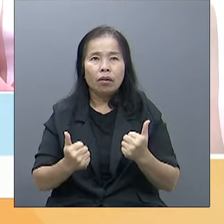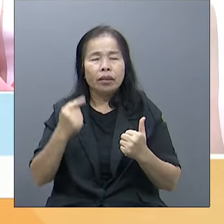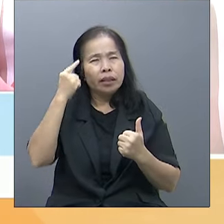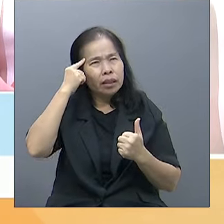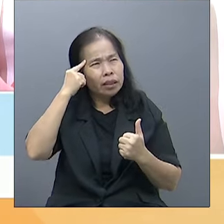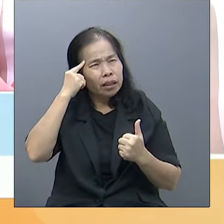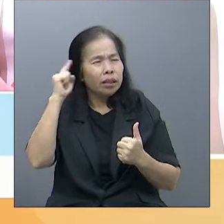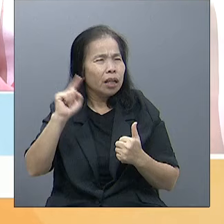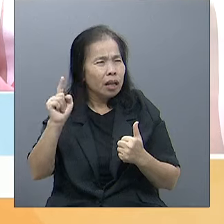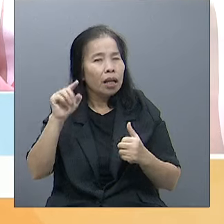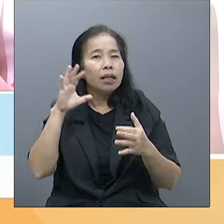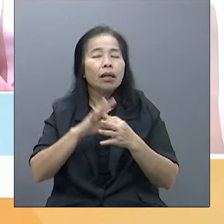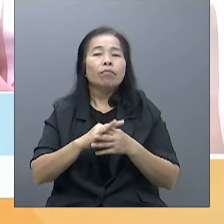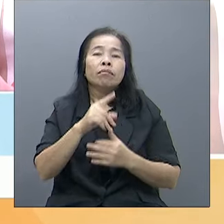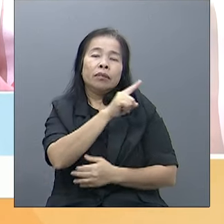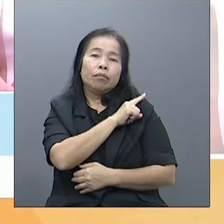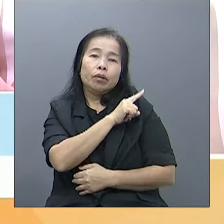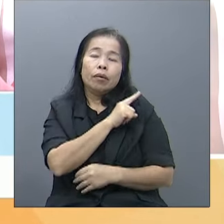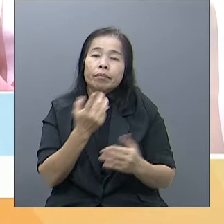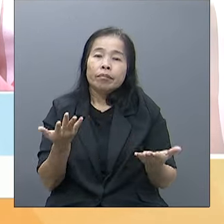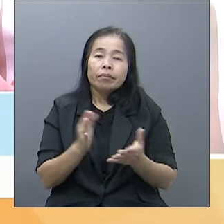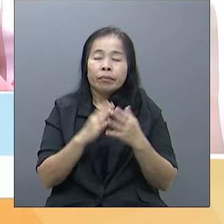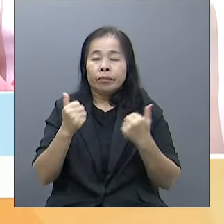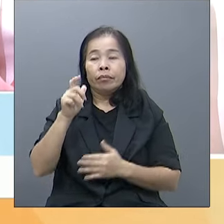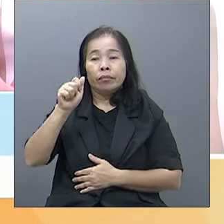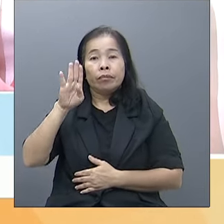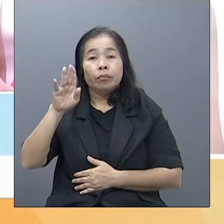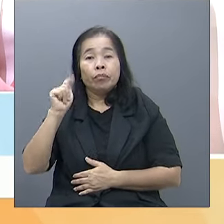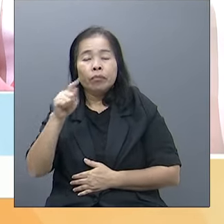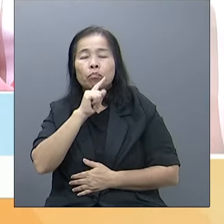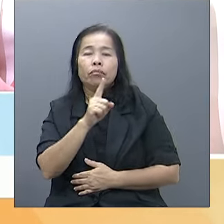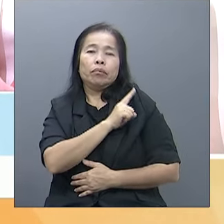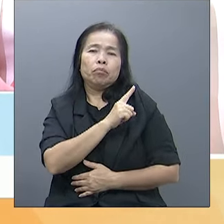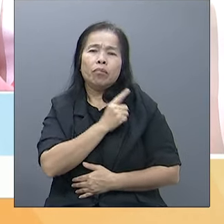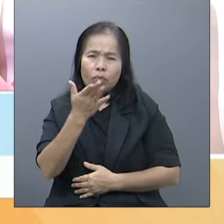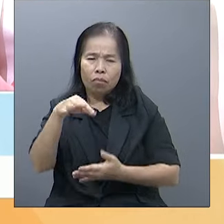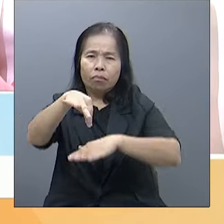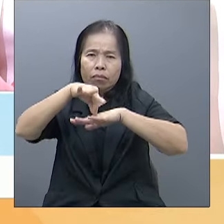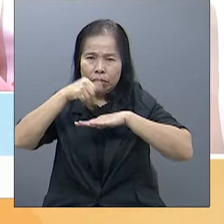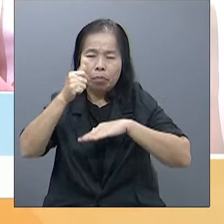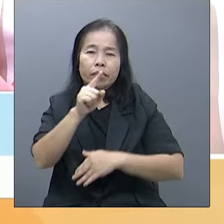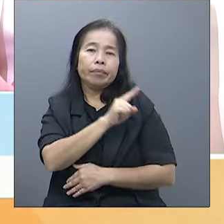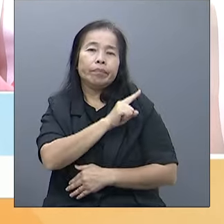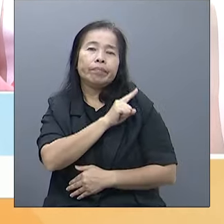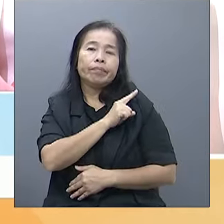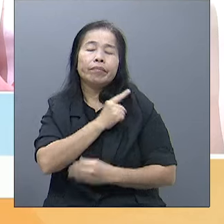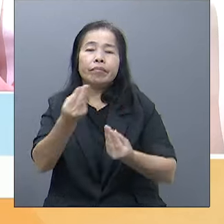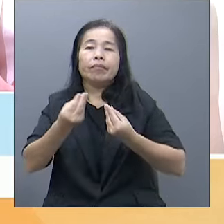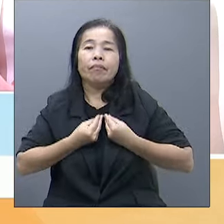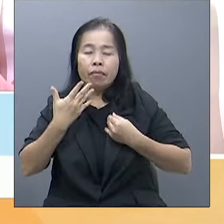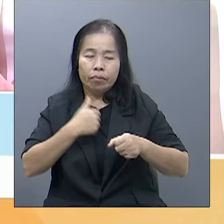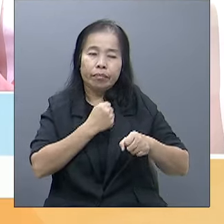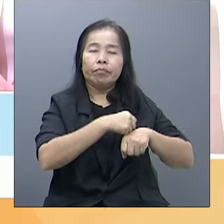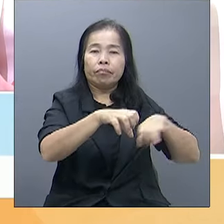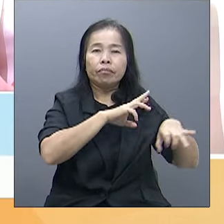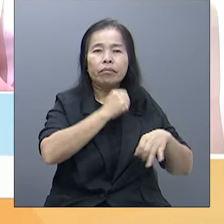ษกเรื่องของอำนาจหน้าที่เพราะว่าตอนนี้เนี่ยทางอบต.เองบอกว่าขออำนาจหน้าที่ได้ไหมในการกระจายมาสู่ท้องถิ่นตรงนี้เพื่อที่จะบริหารจัดการเพราะบ